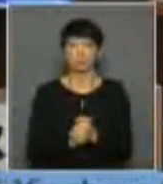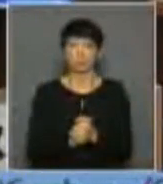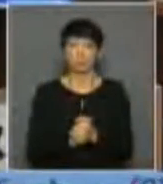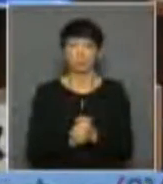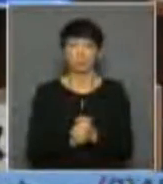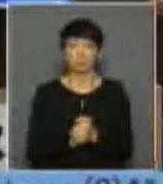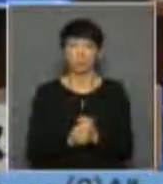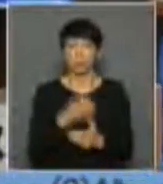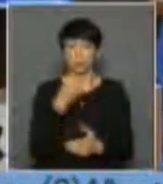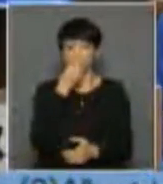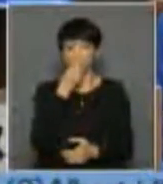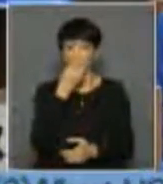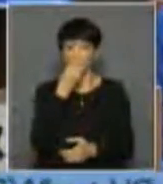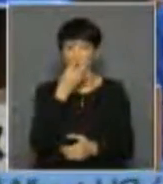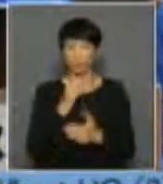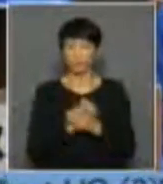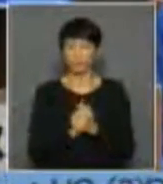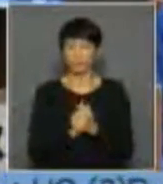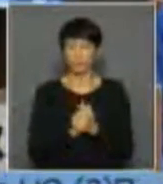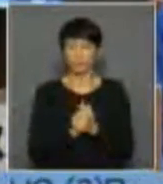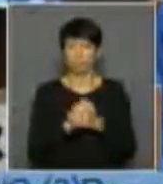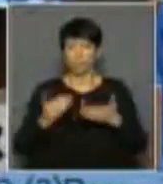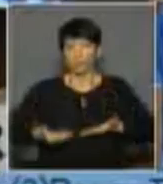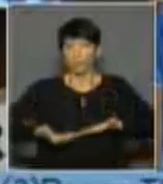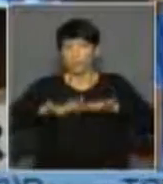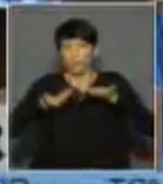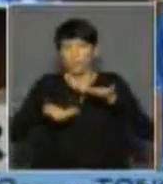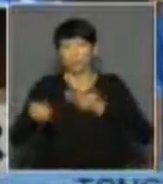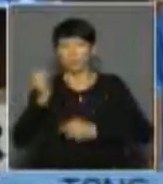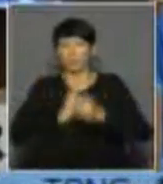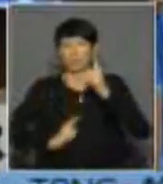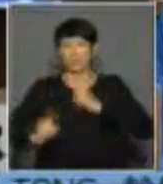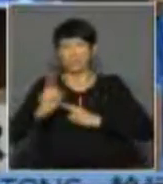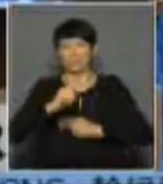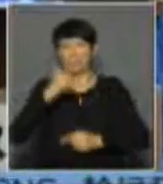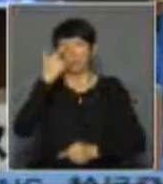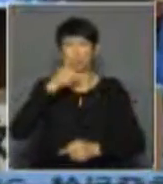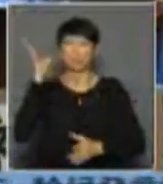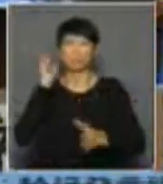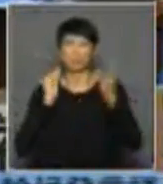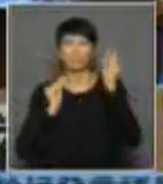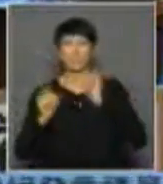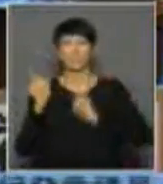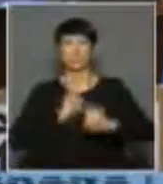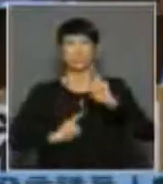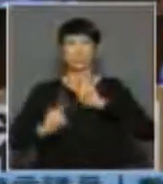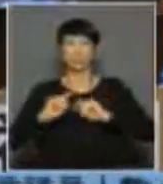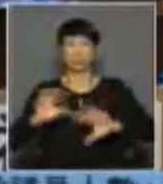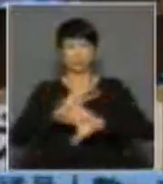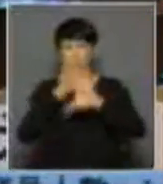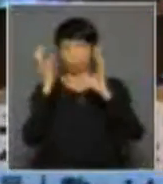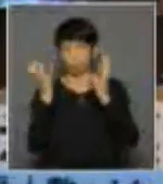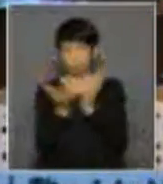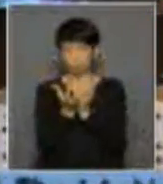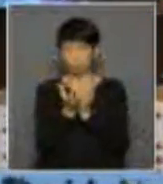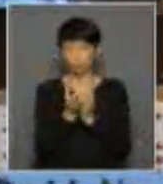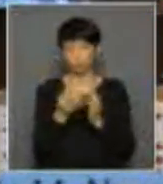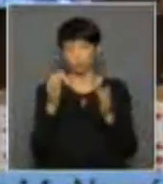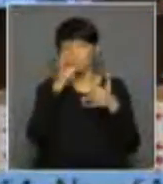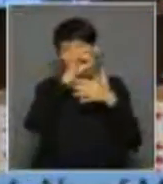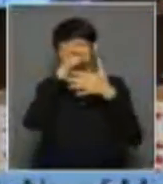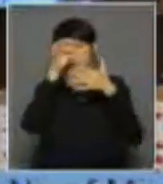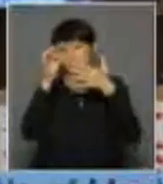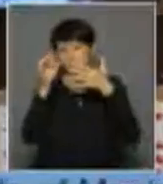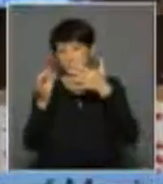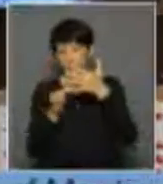了。香港的表达自由、新闻自由全部都是向下滑，我們最